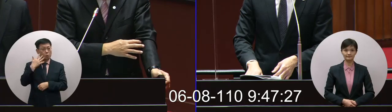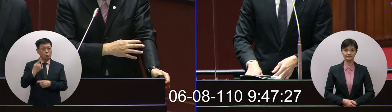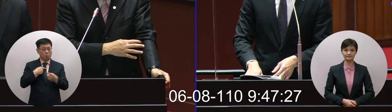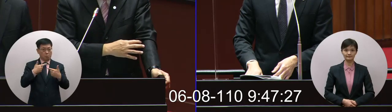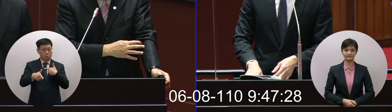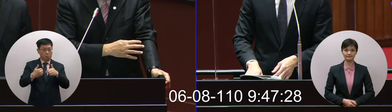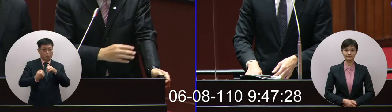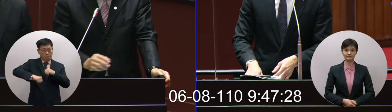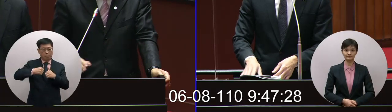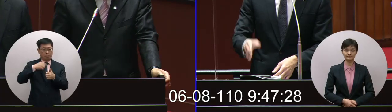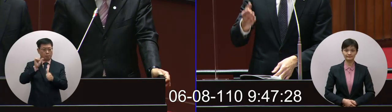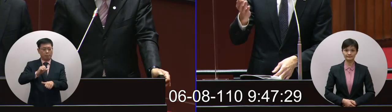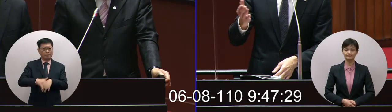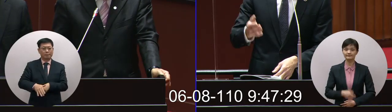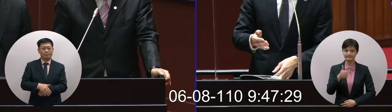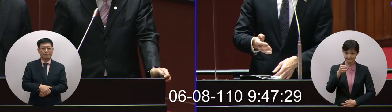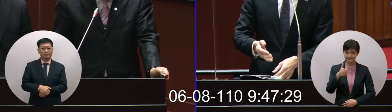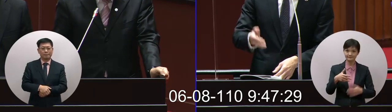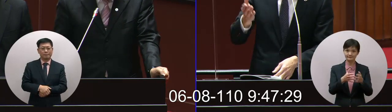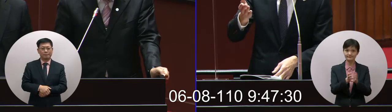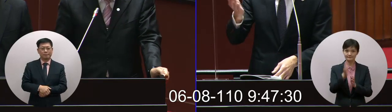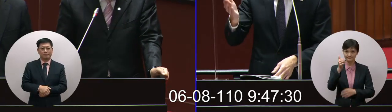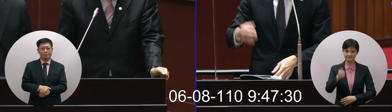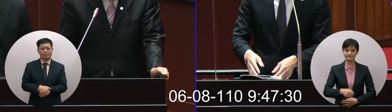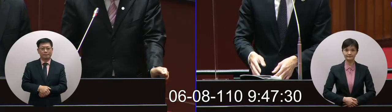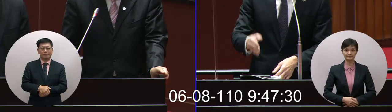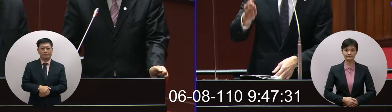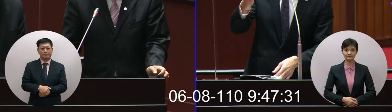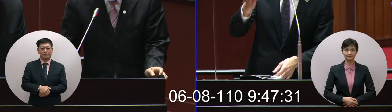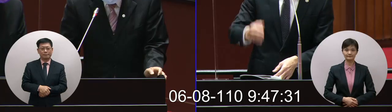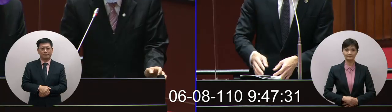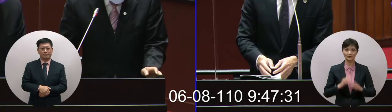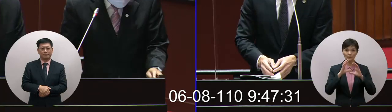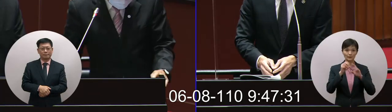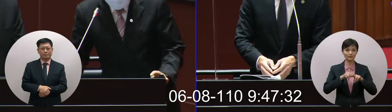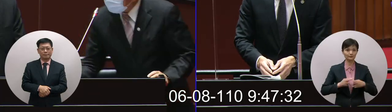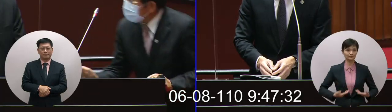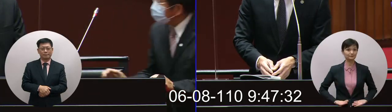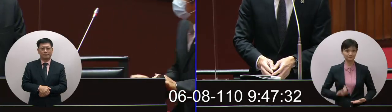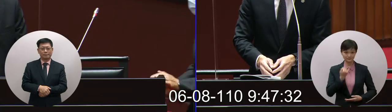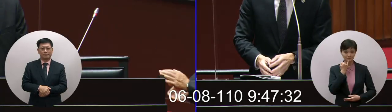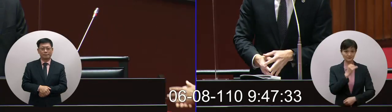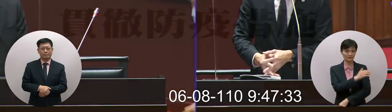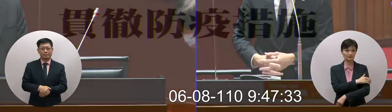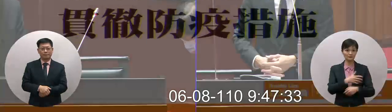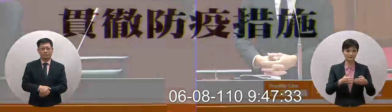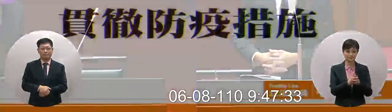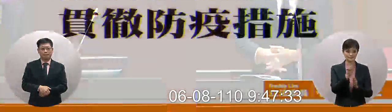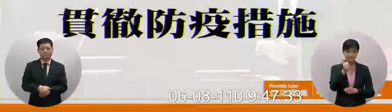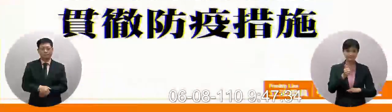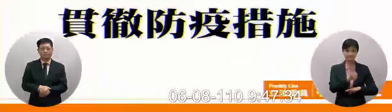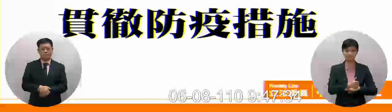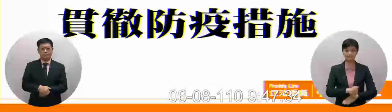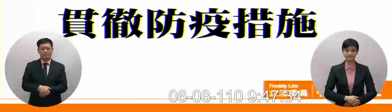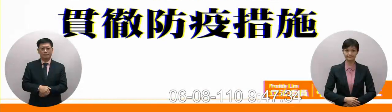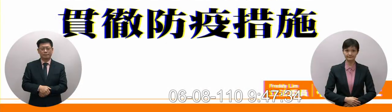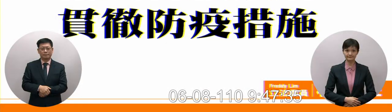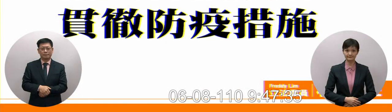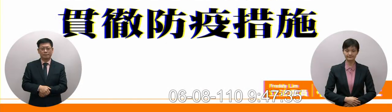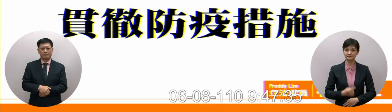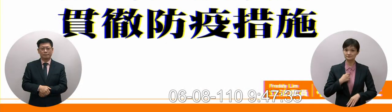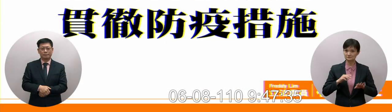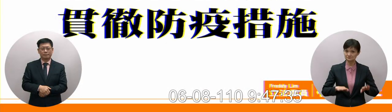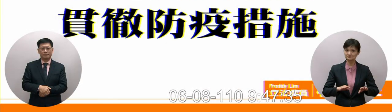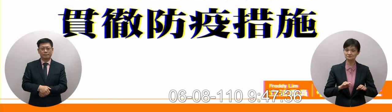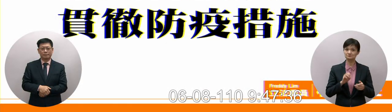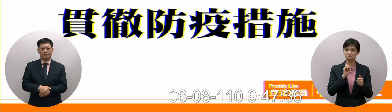反，我们会做一个处置。 哦，感谢部长啦吼，都部长请回，无紧。啊，咱陈时中部长再拜托一下吼、哦。我即马伫讲吼，就是地